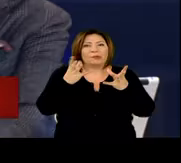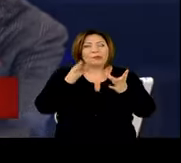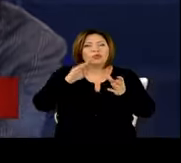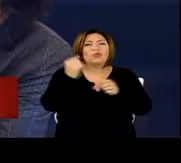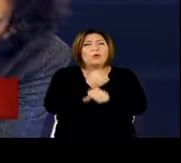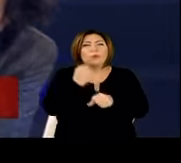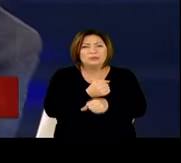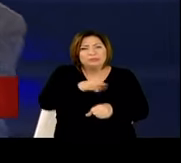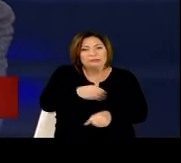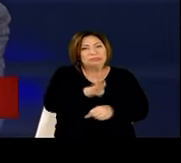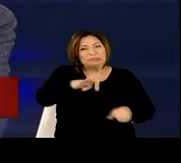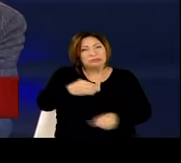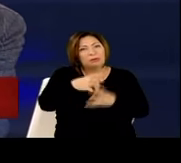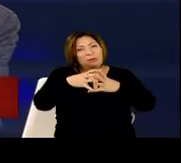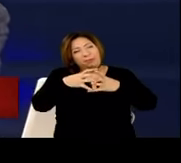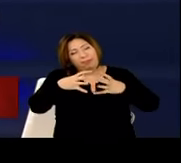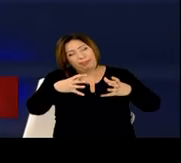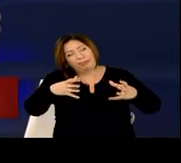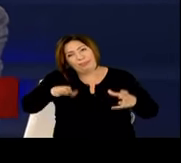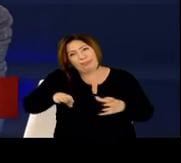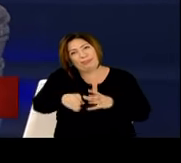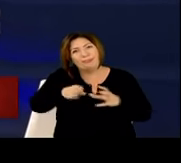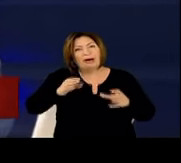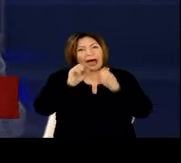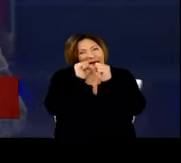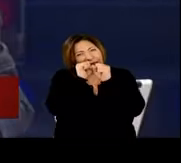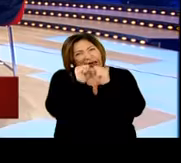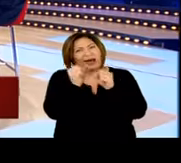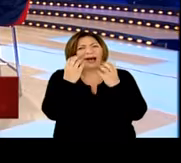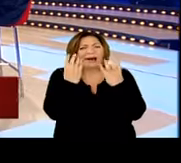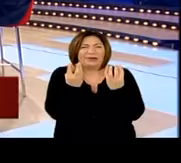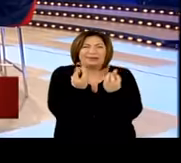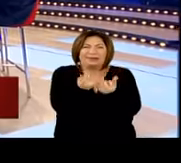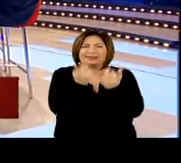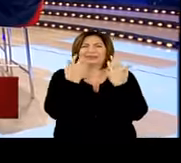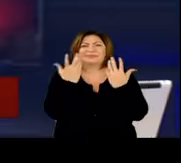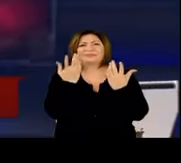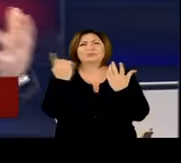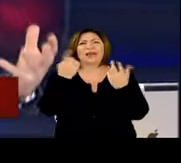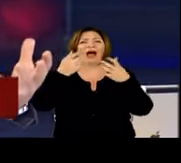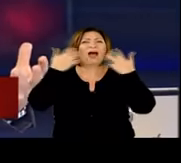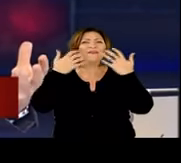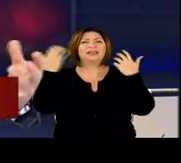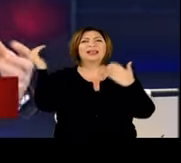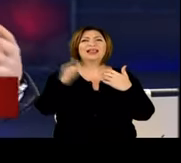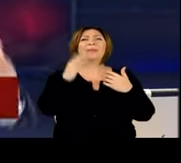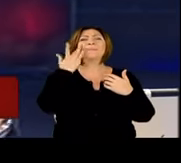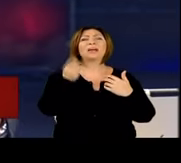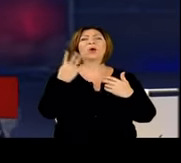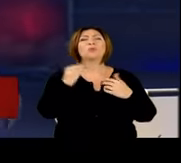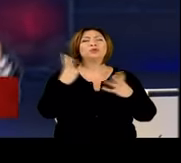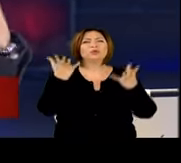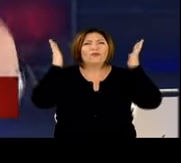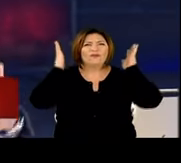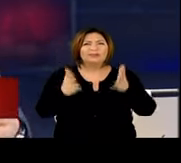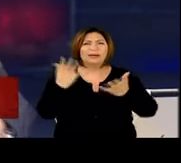kömürde mömürde her neyse pişiriyor Allah pişiriyor, pişiriyor Allah pişiriyor. Zaten onun artık bir hayvandan geldiği belli olmuyor. O kadar çok